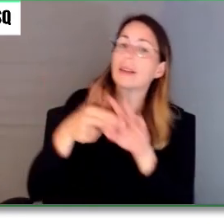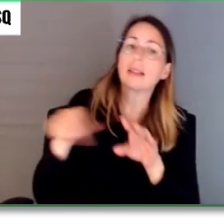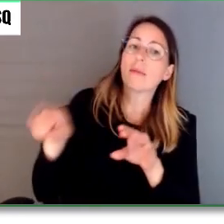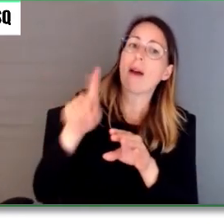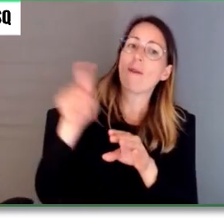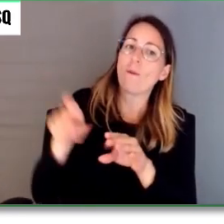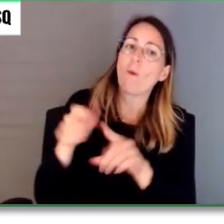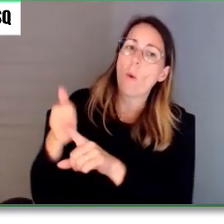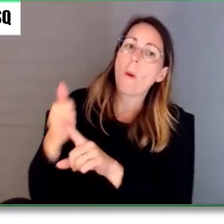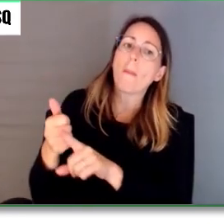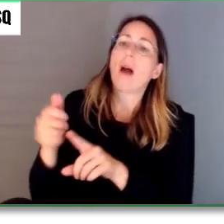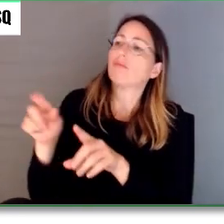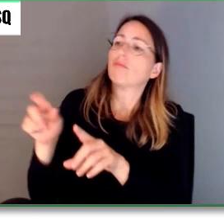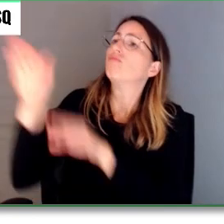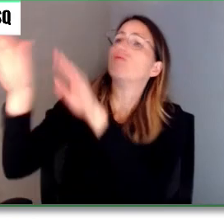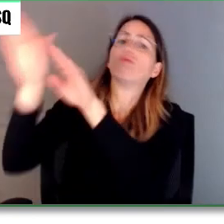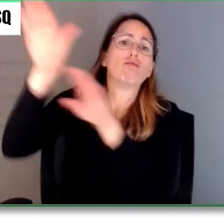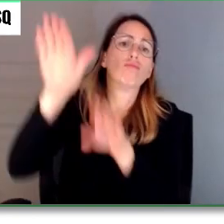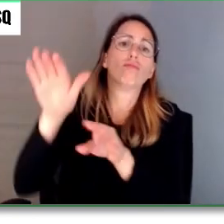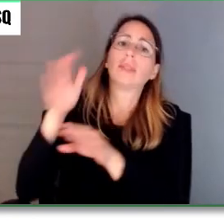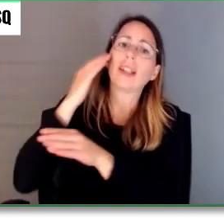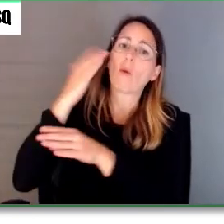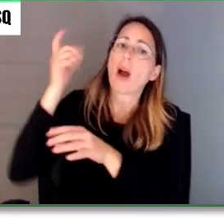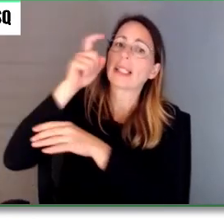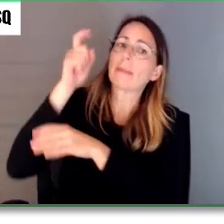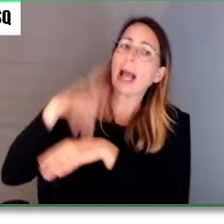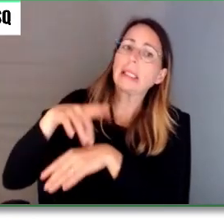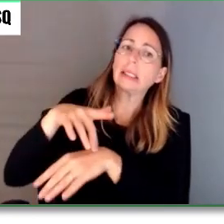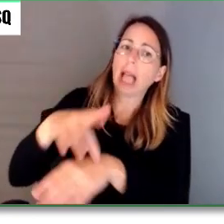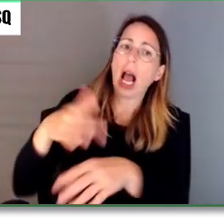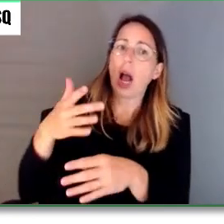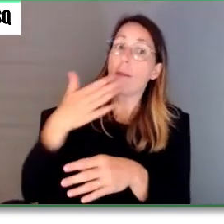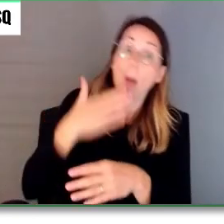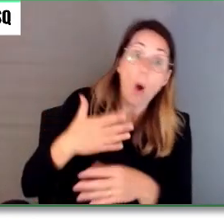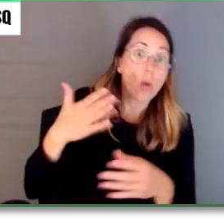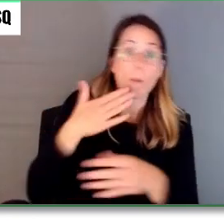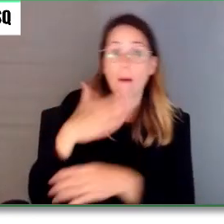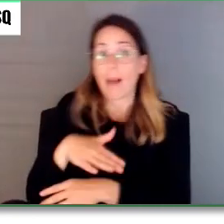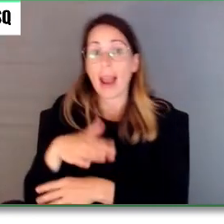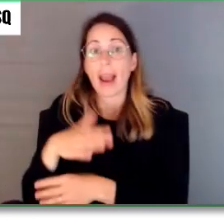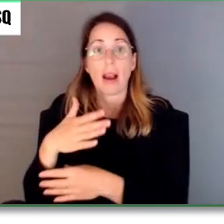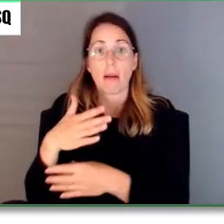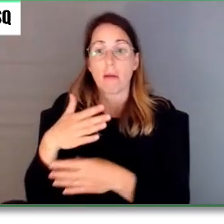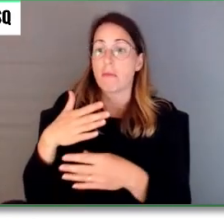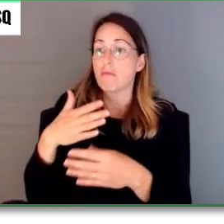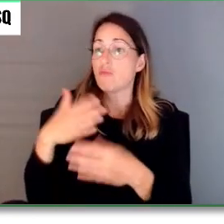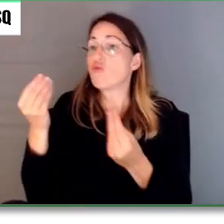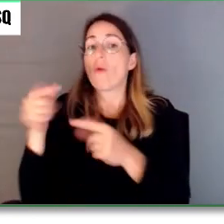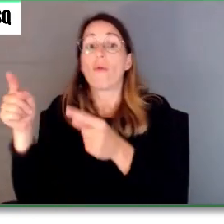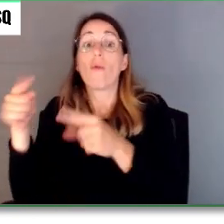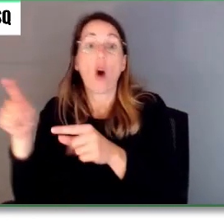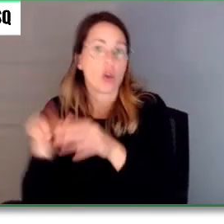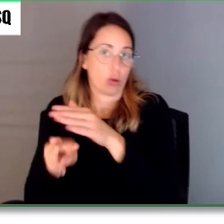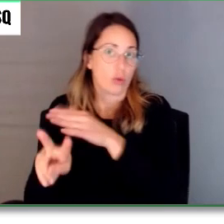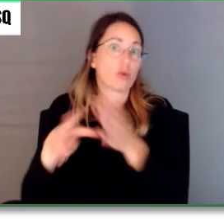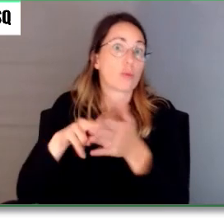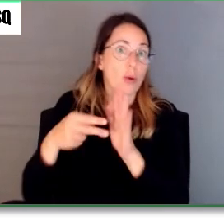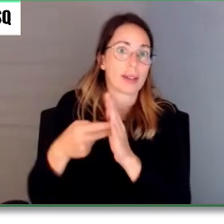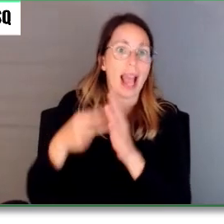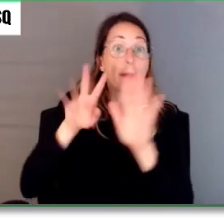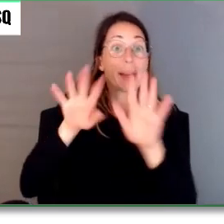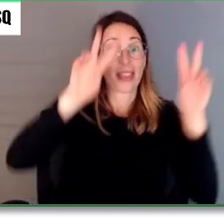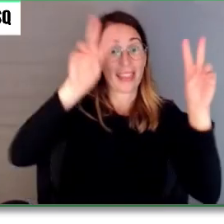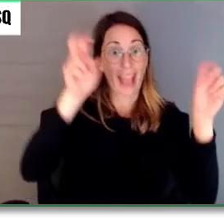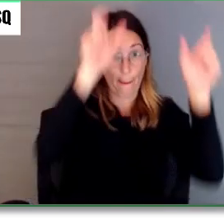les expériences, bonnes ou mauvaises, dans des zones prévues. Et on en a fait des thèmes. Qu'est-ce qui est intéressant, c'est que les